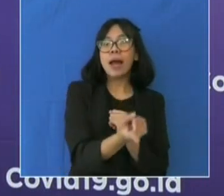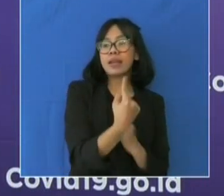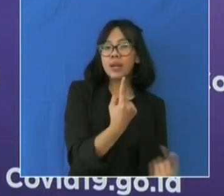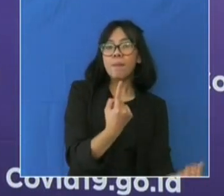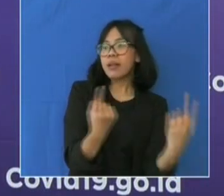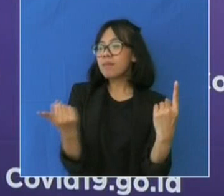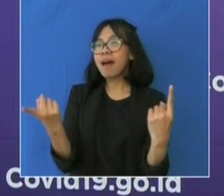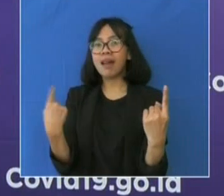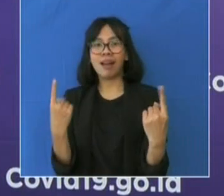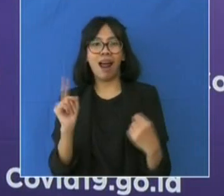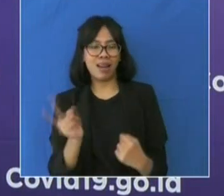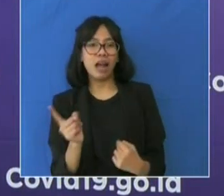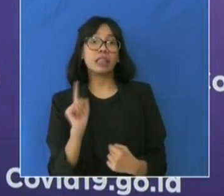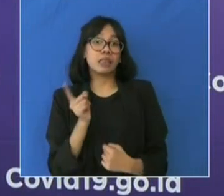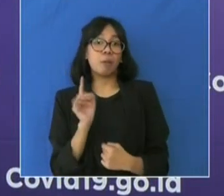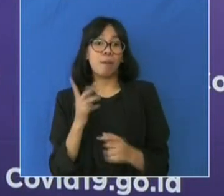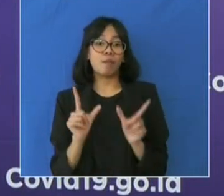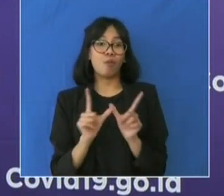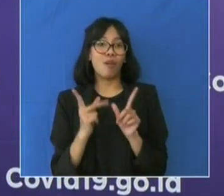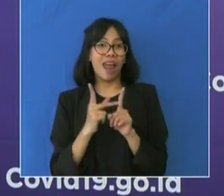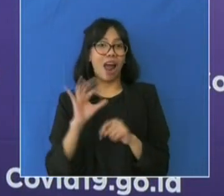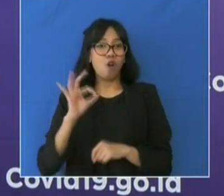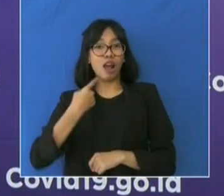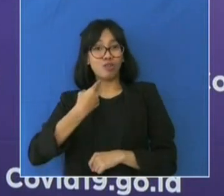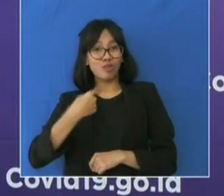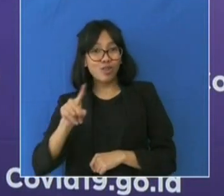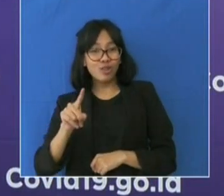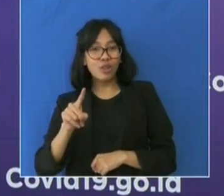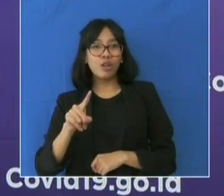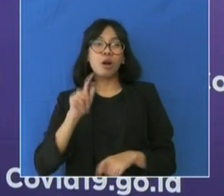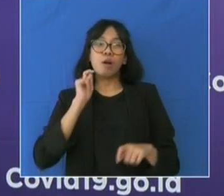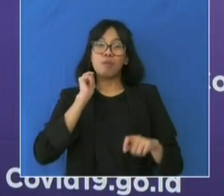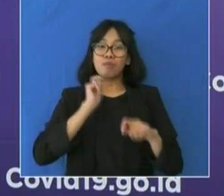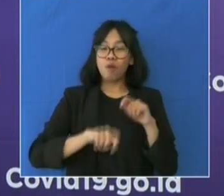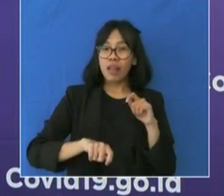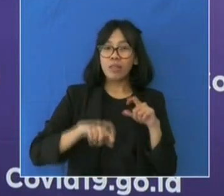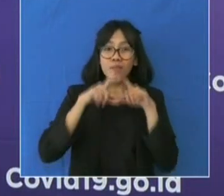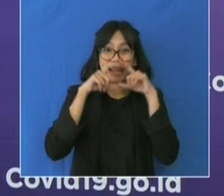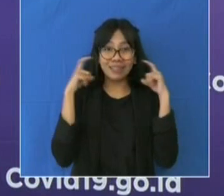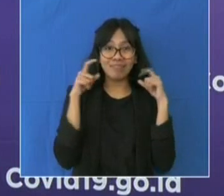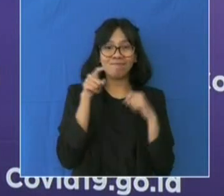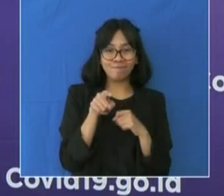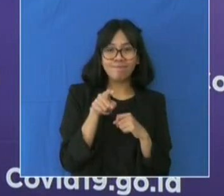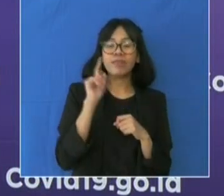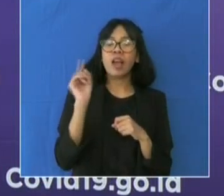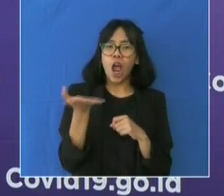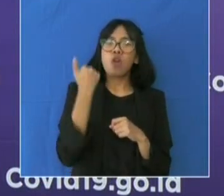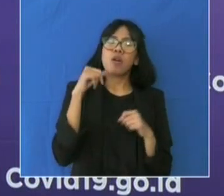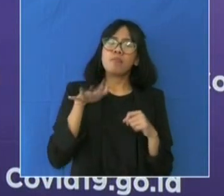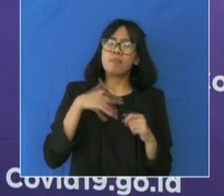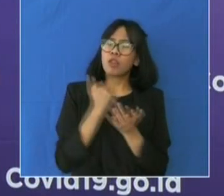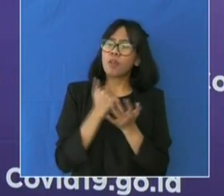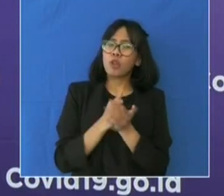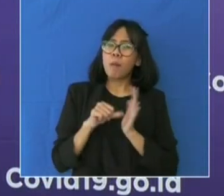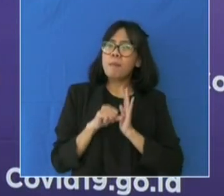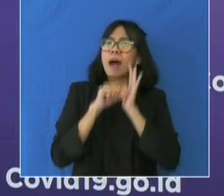mandiri sesuai dengan himbauan Who dan Kementerian Kesehatan Republik Indonesia ini akan sangat